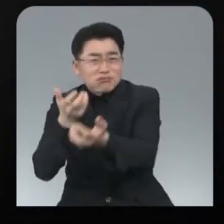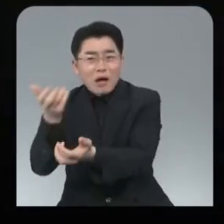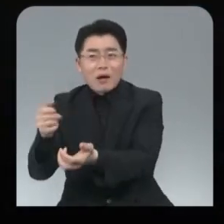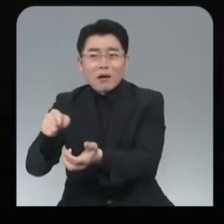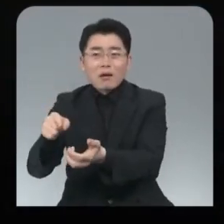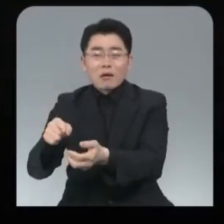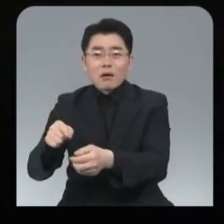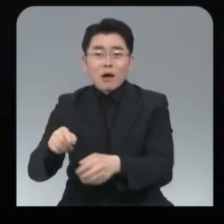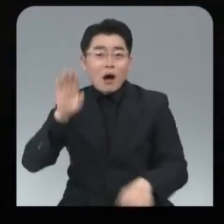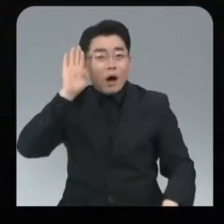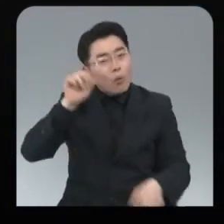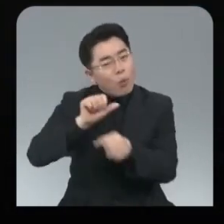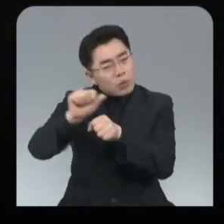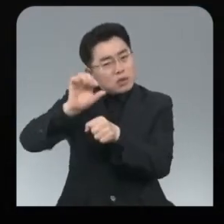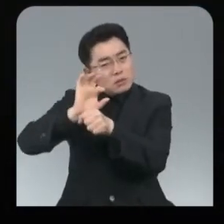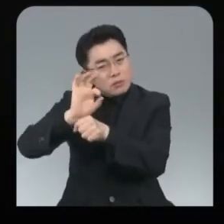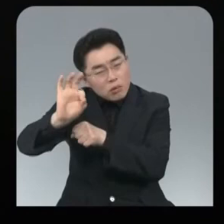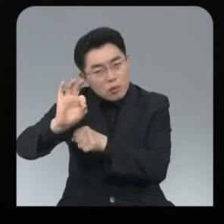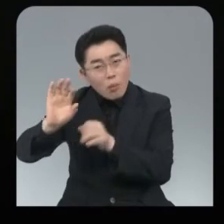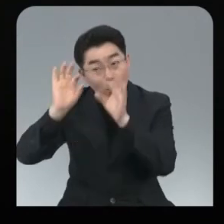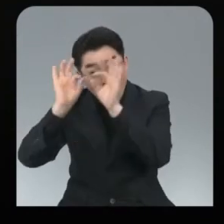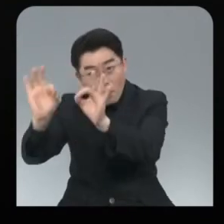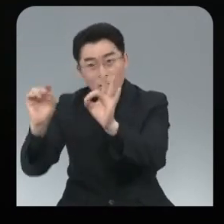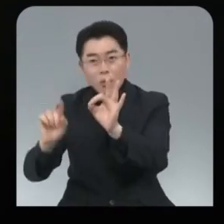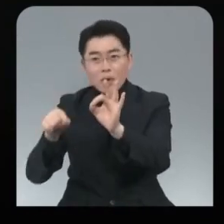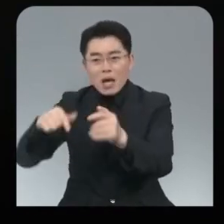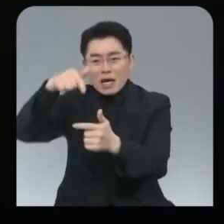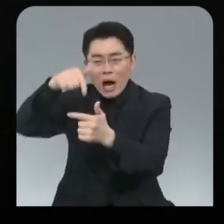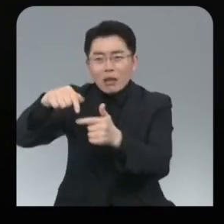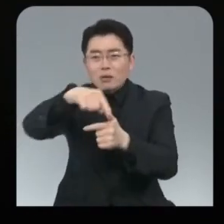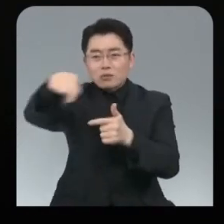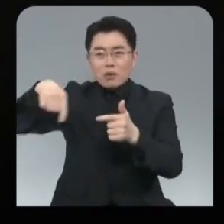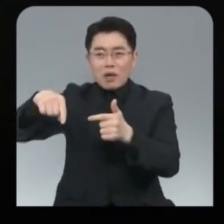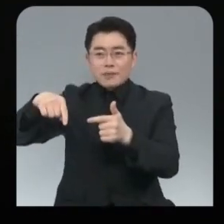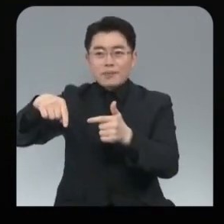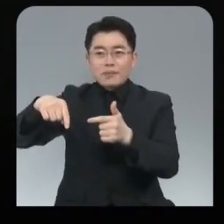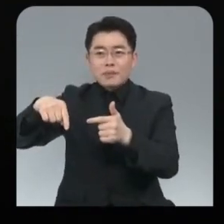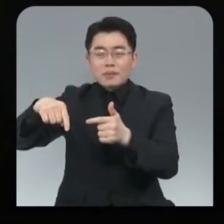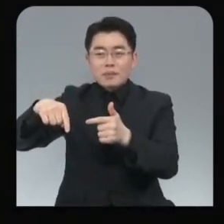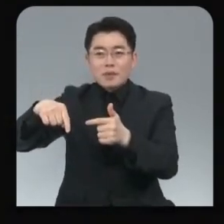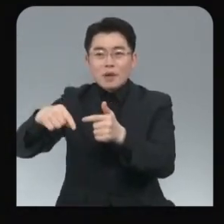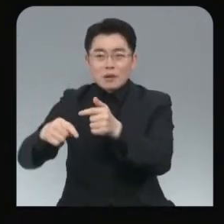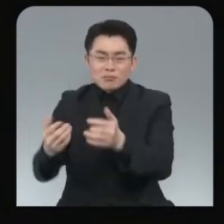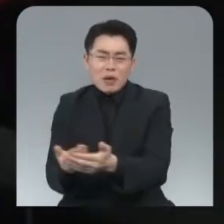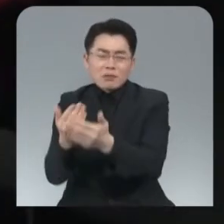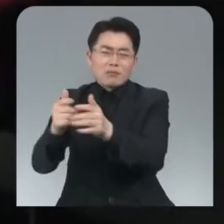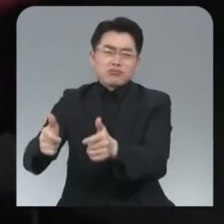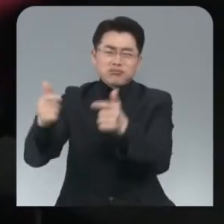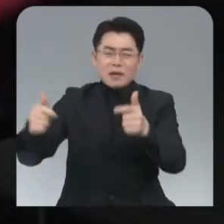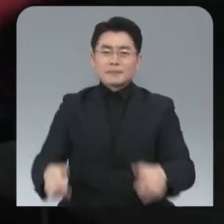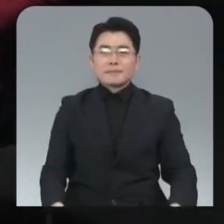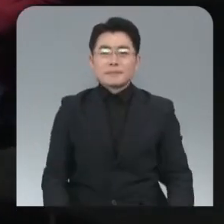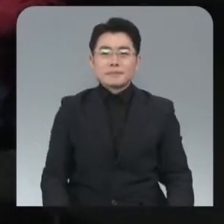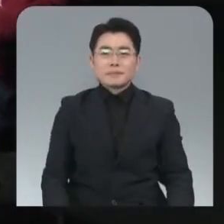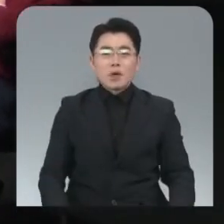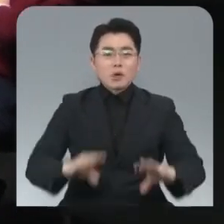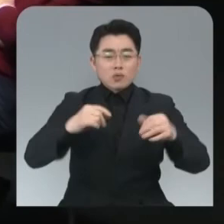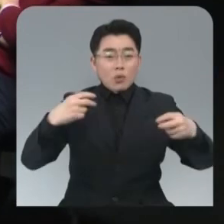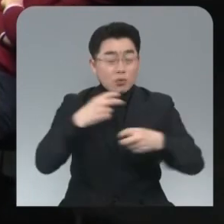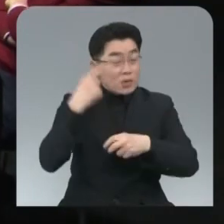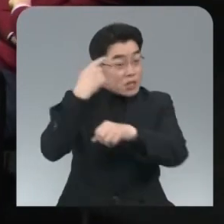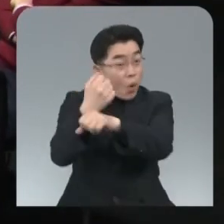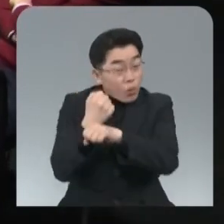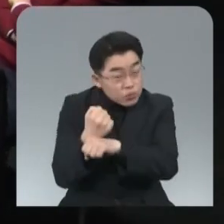때문에 장기적으로 보면 결국은 강남 중심의 수도권 공간 구조를. 또 국토연구원의